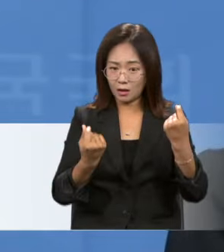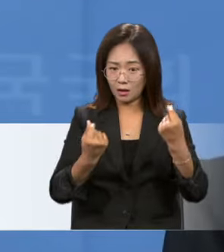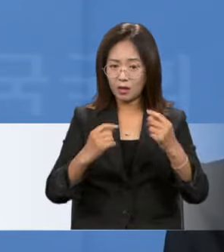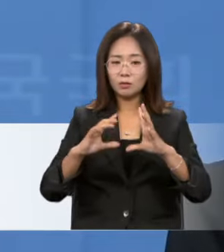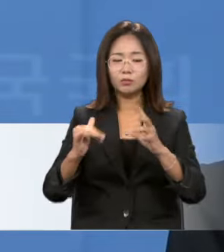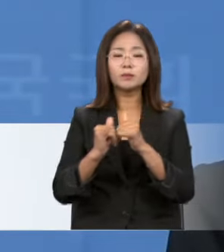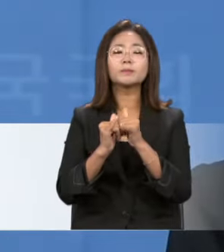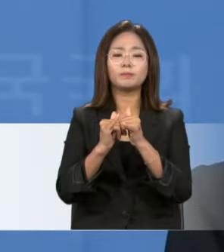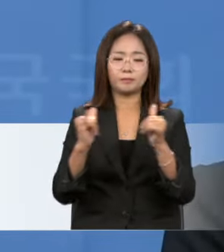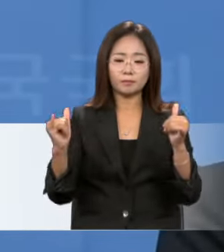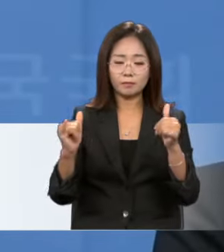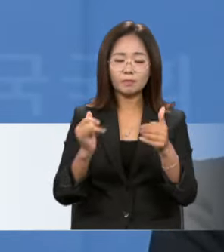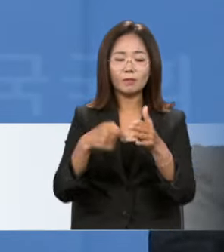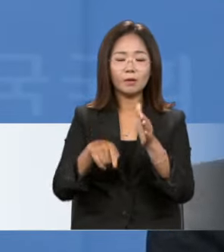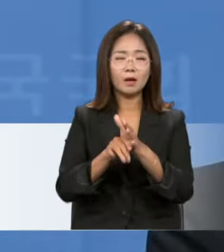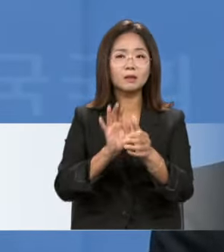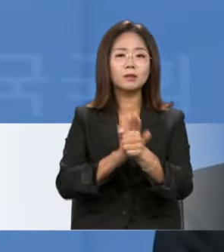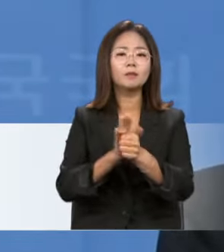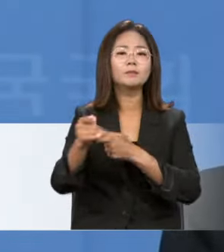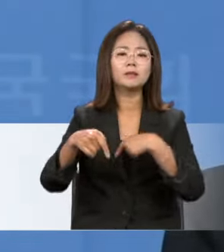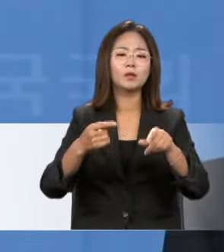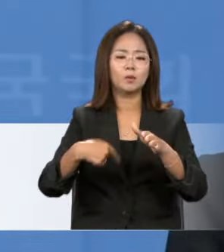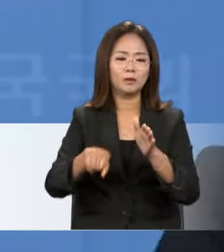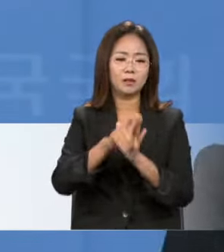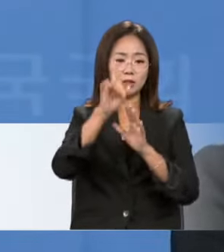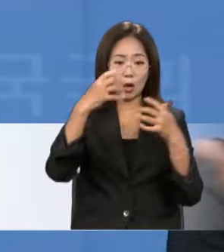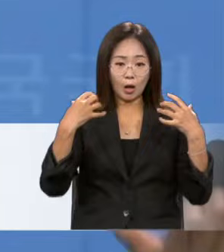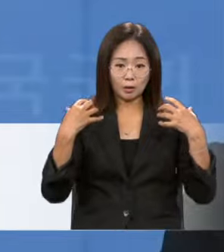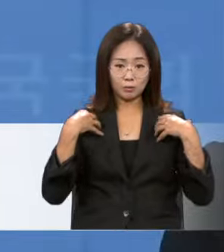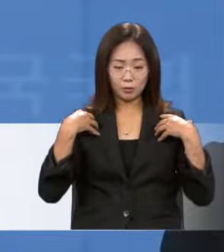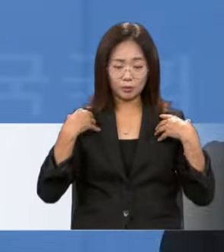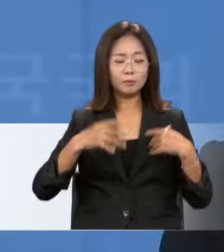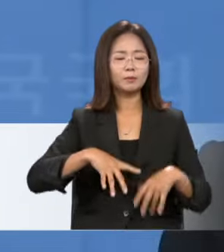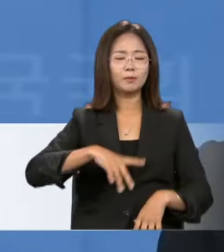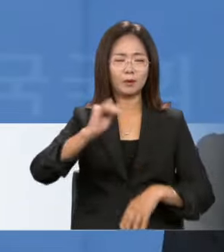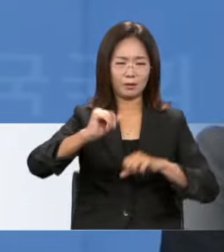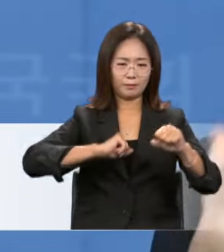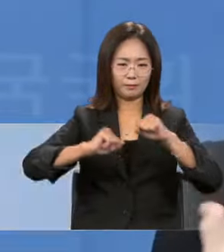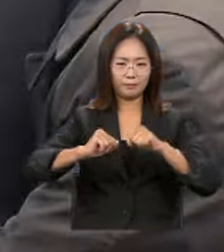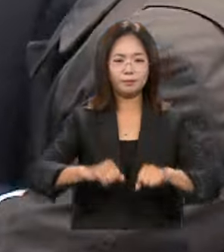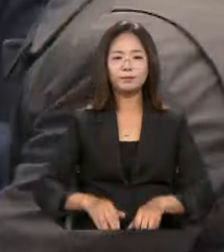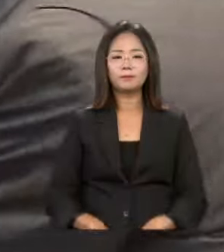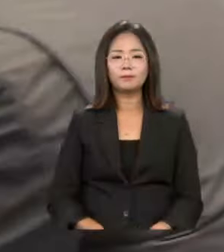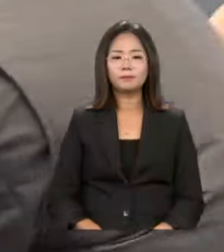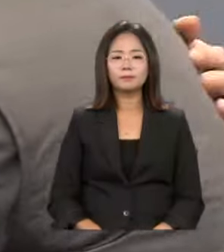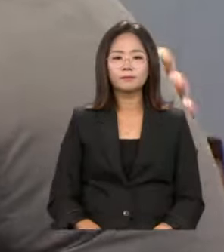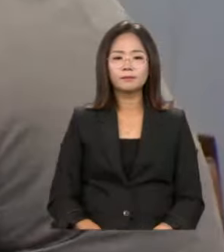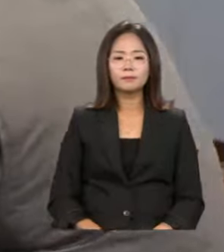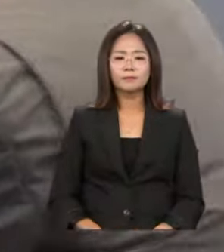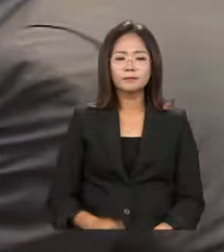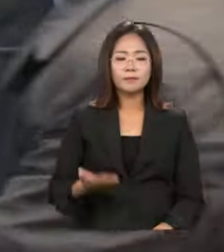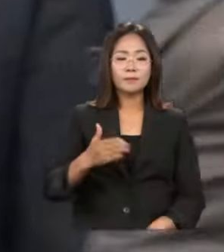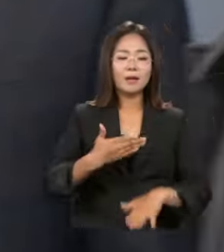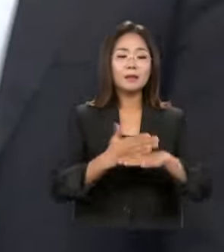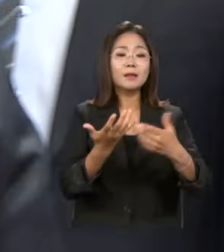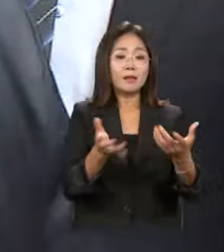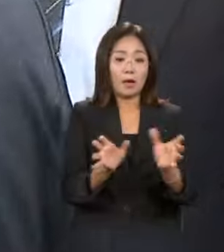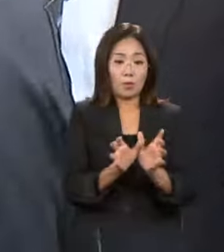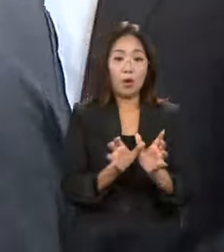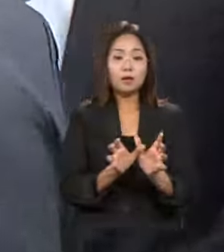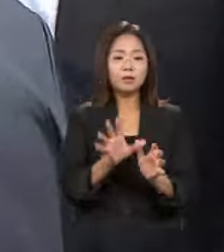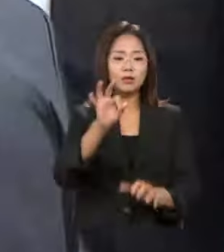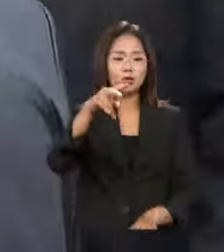말처럼 국민을 위한 협치에 정부 여당이 먼저 나서겠습니다 다만 당권주자인